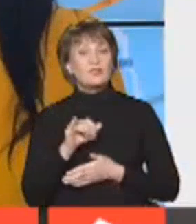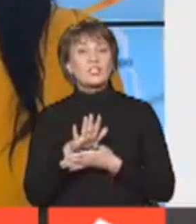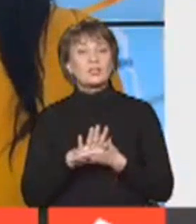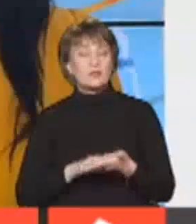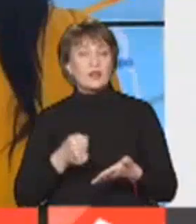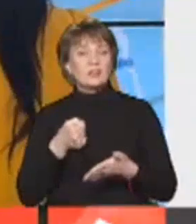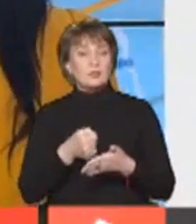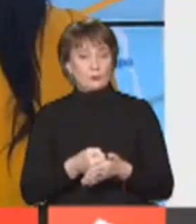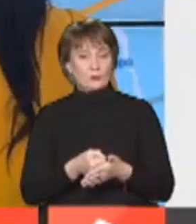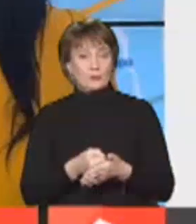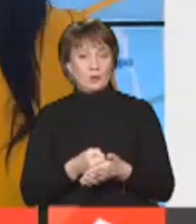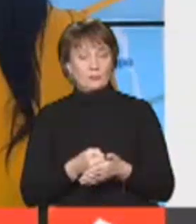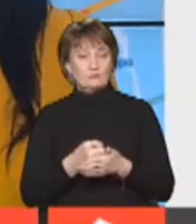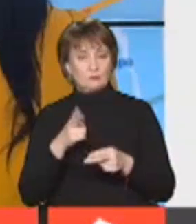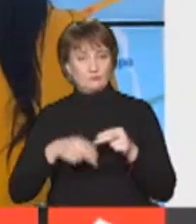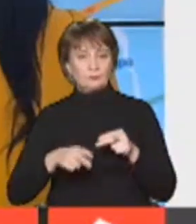цього часу ремонтні роботи?